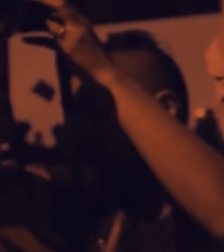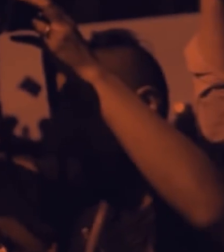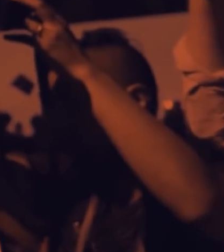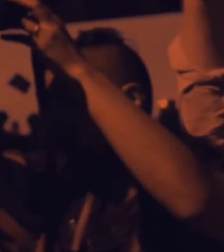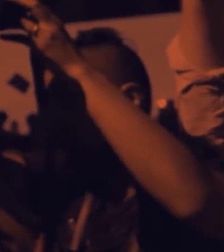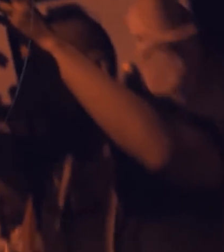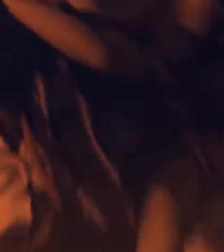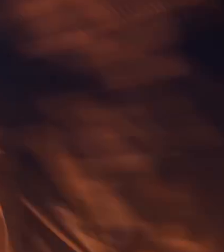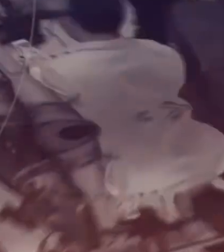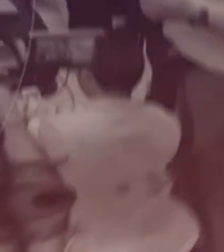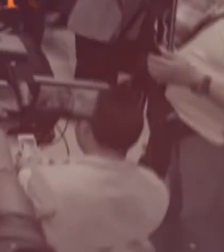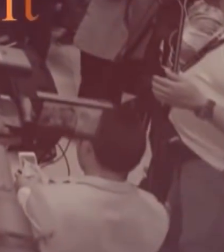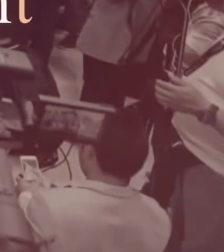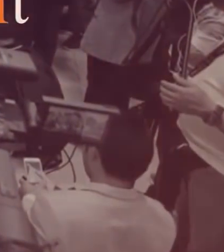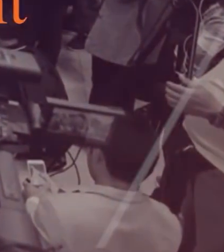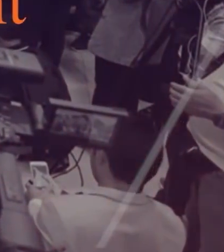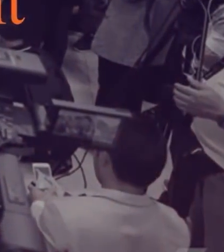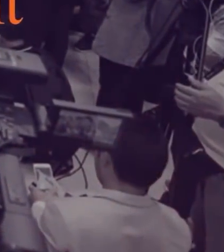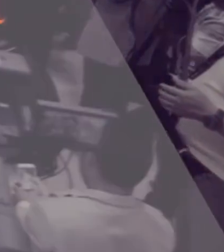นะ